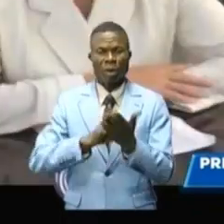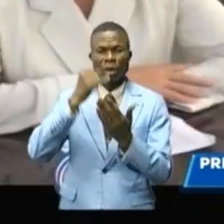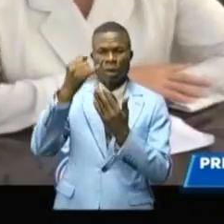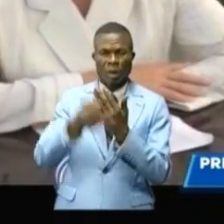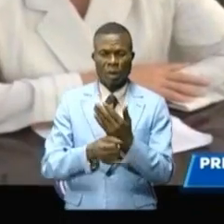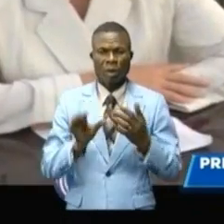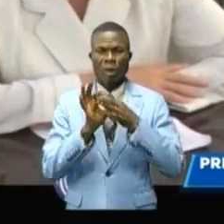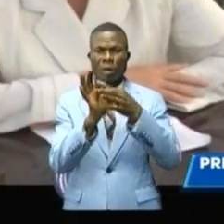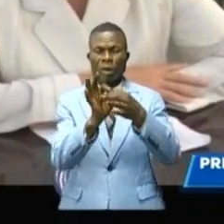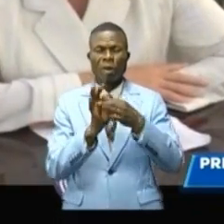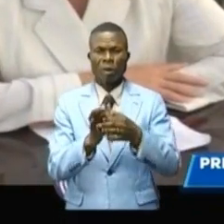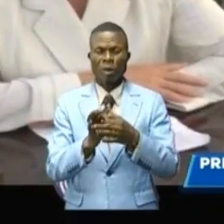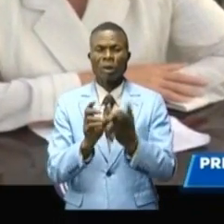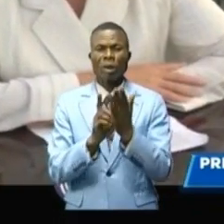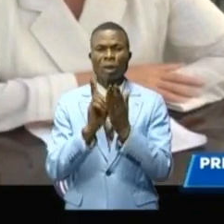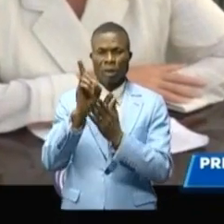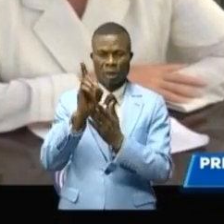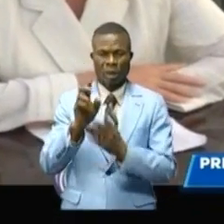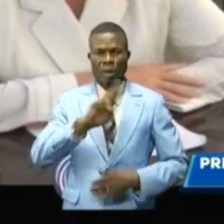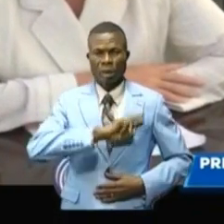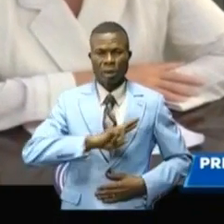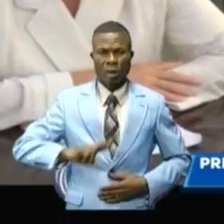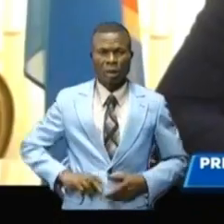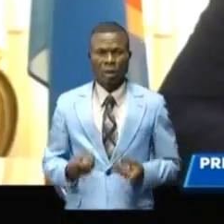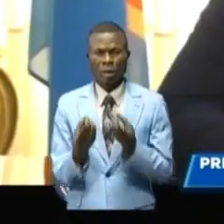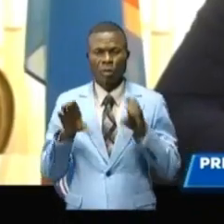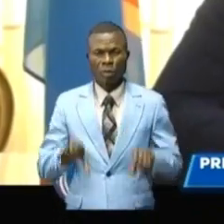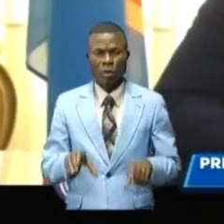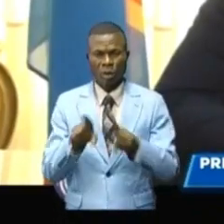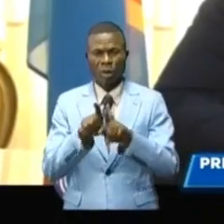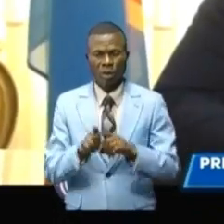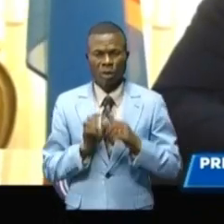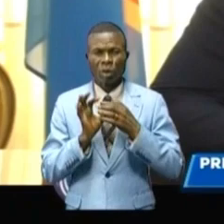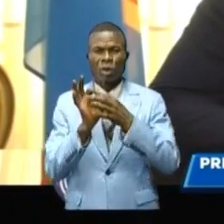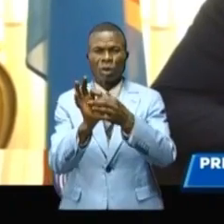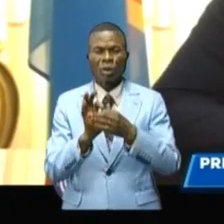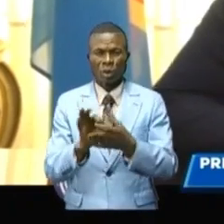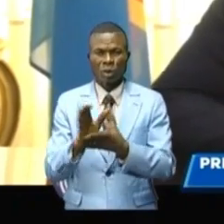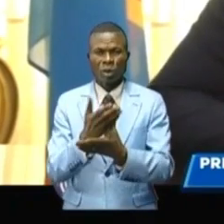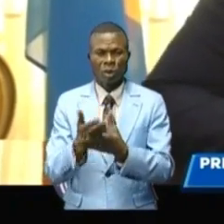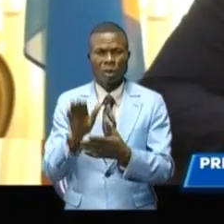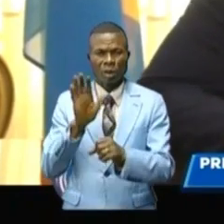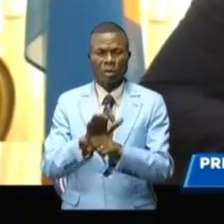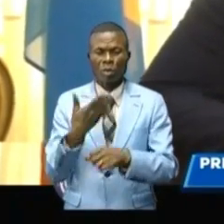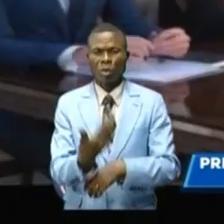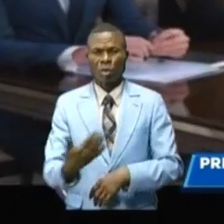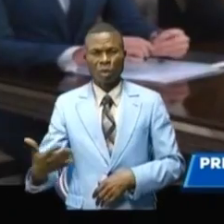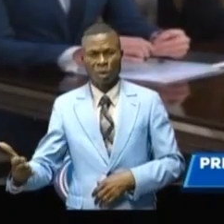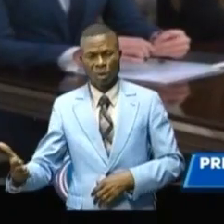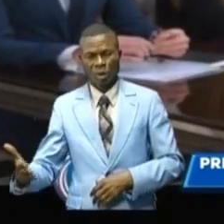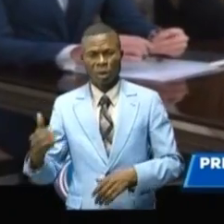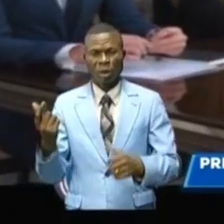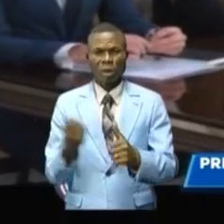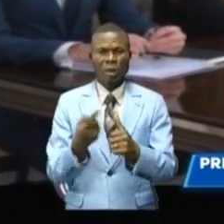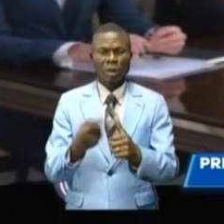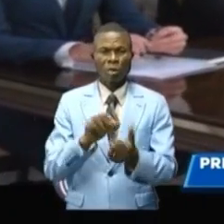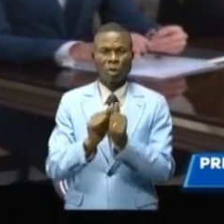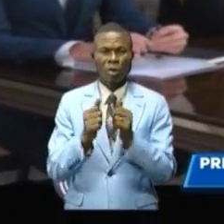la coopération et du développement de la RDC et la collaboration dans plusieurs secteurs, notamment la